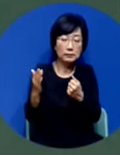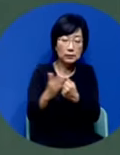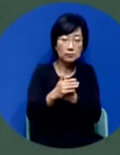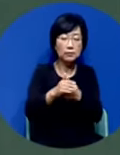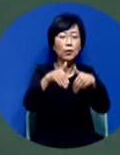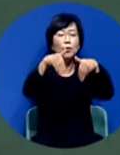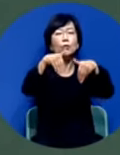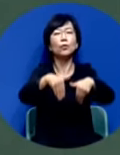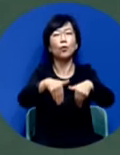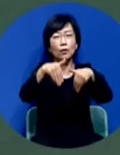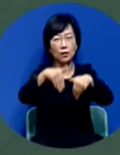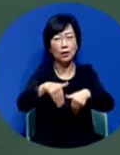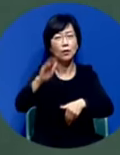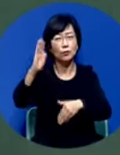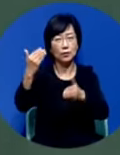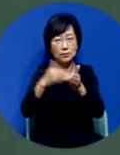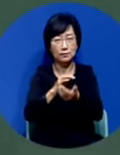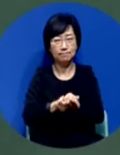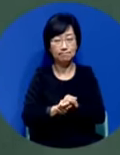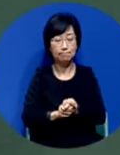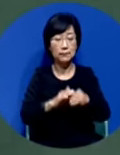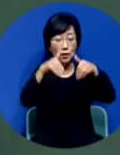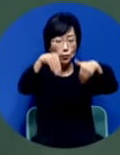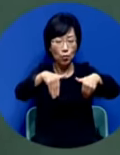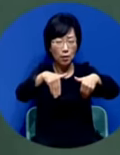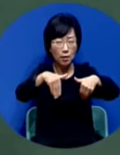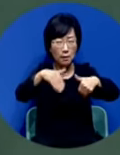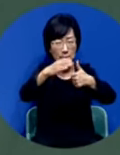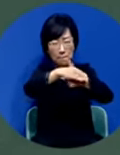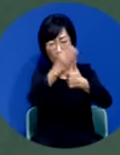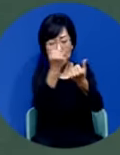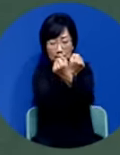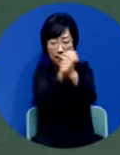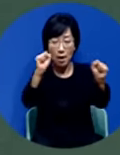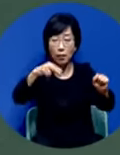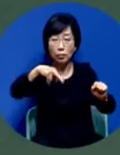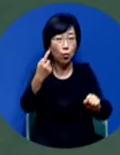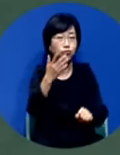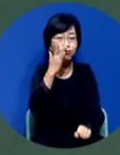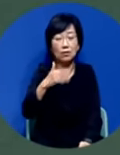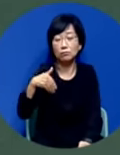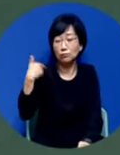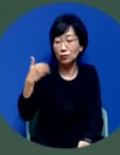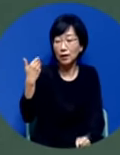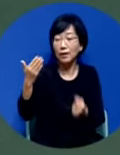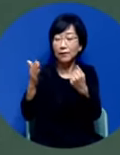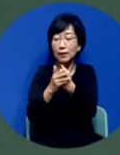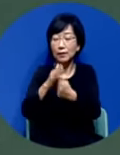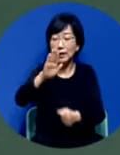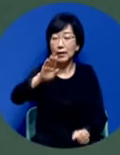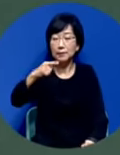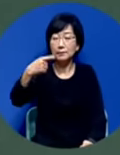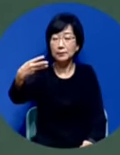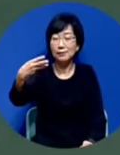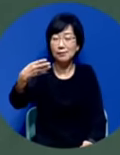亚伯拉罕被拣选了，但依然没能明白，所以成了奴隶。 노예 해방시켜 줬는데도 못 깨달으니까 블레셋에 전쟁 계속